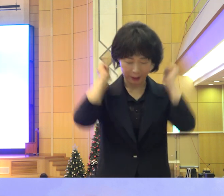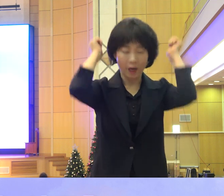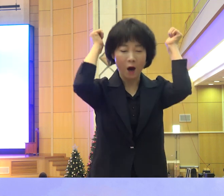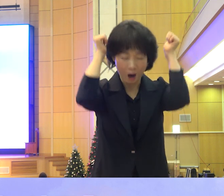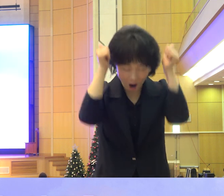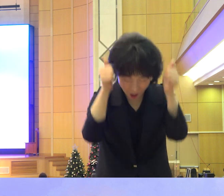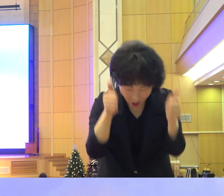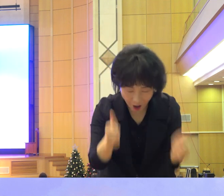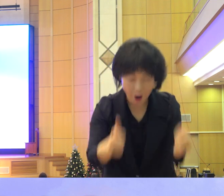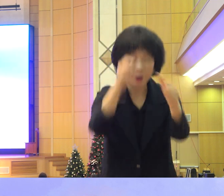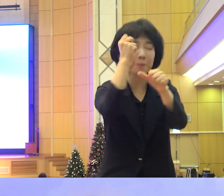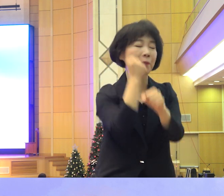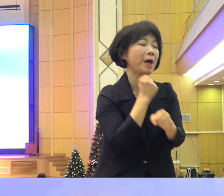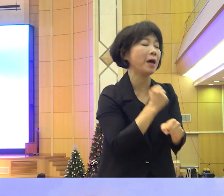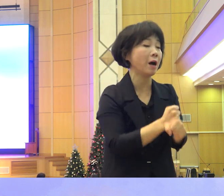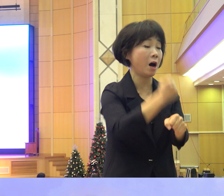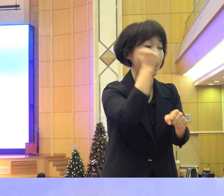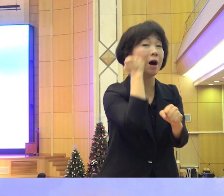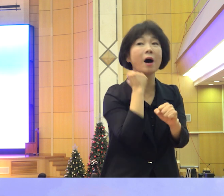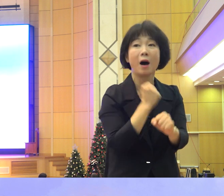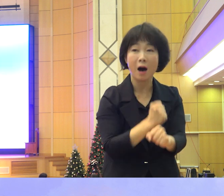주님을